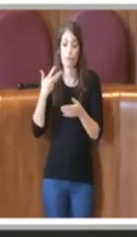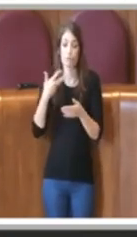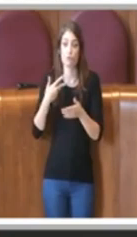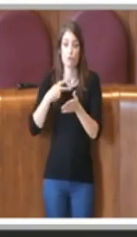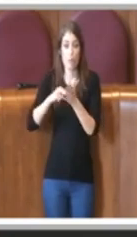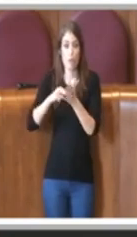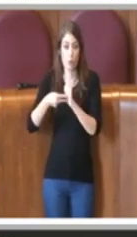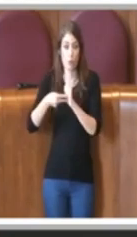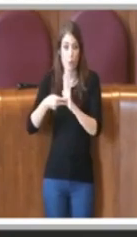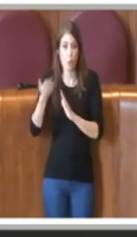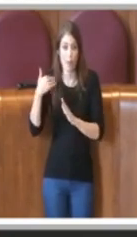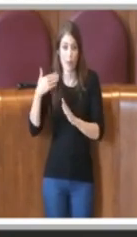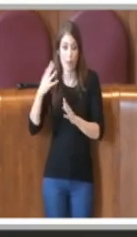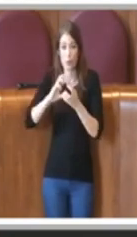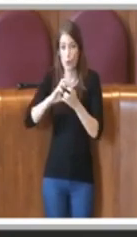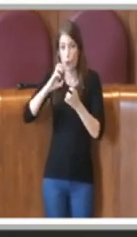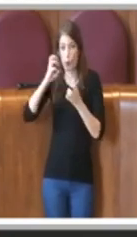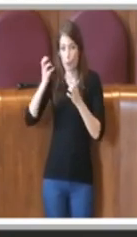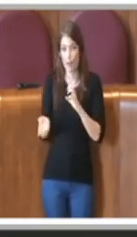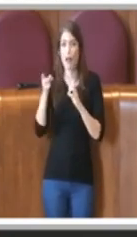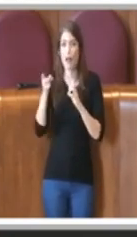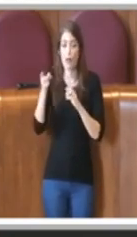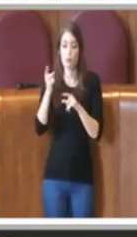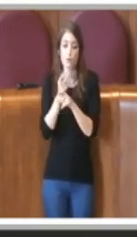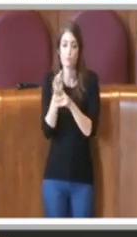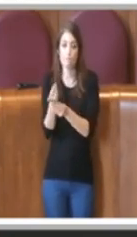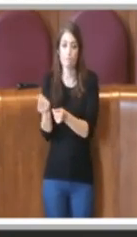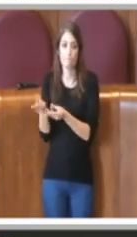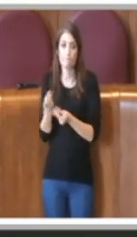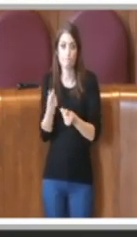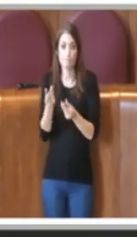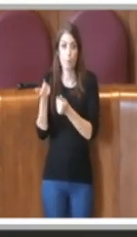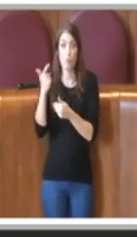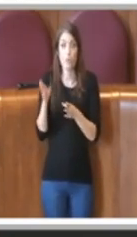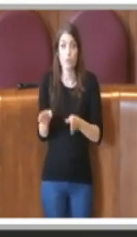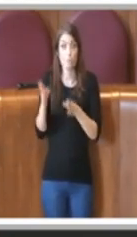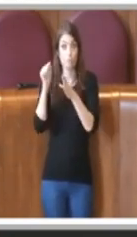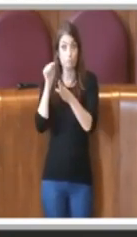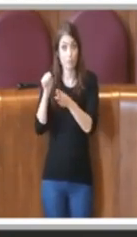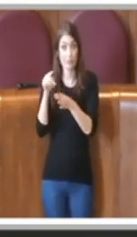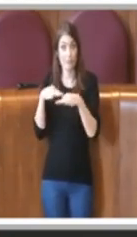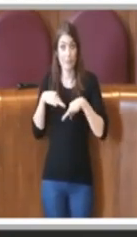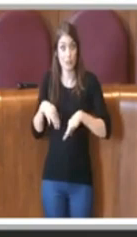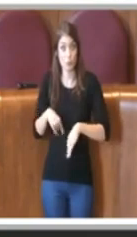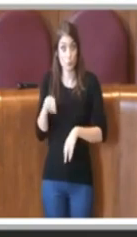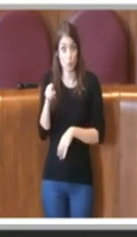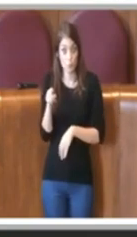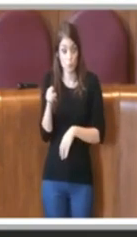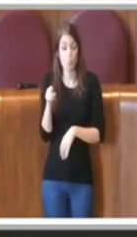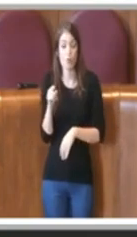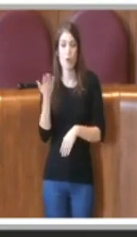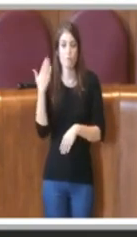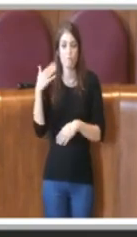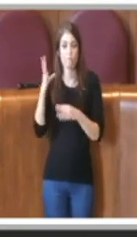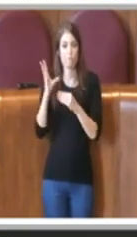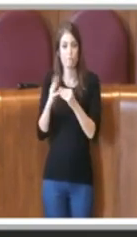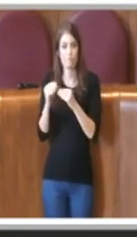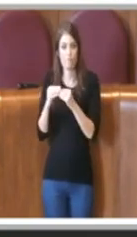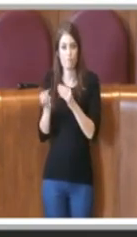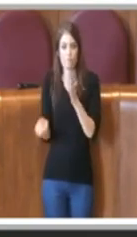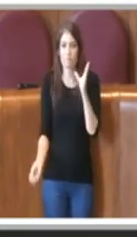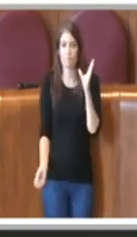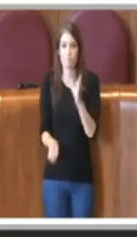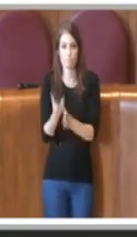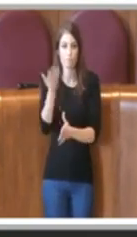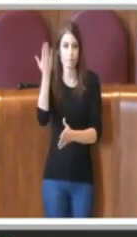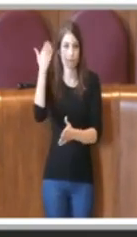più complicati, diciamo così, da risolvere, perché lo stesso istituto era stato realizzato anni e